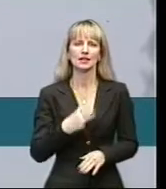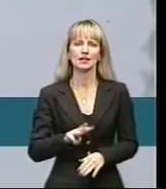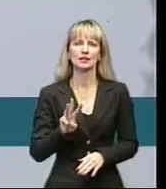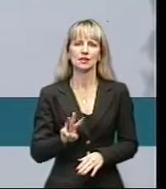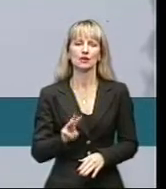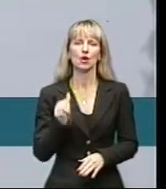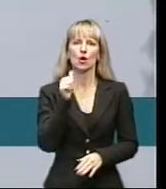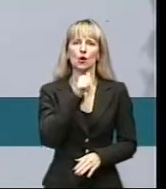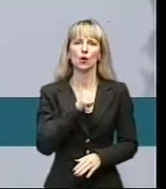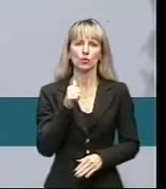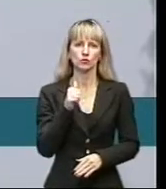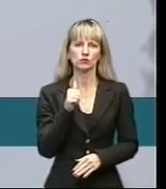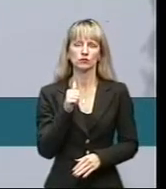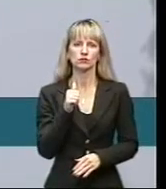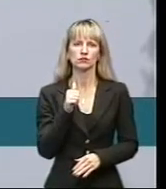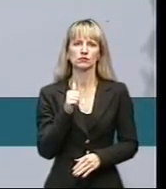1933 року